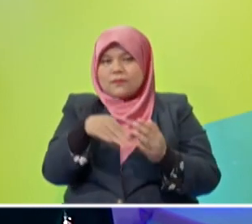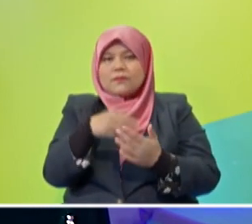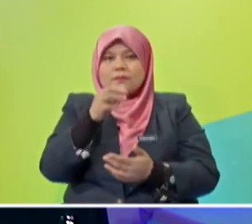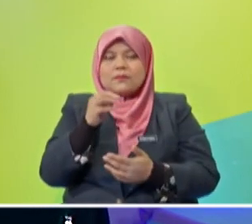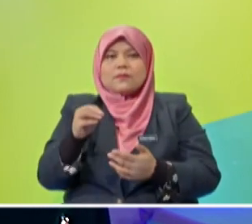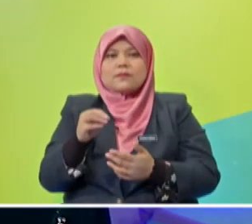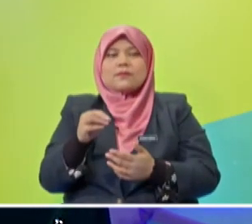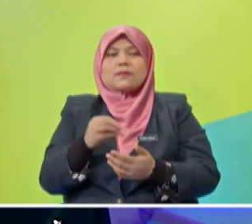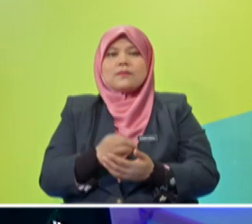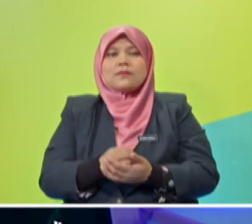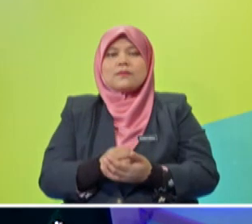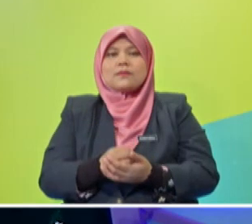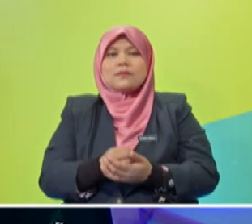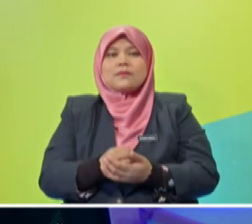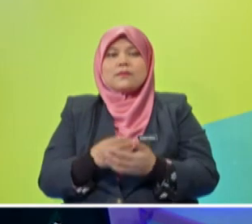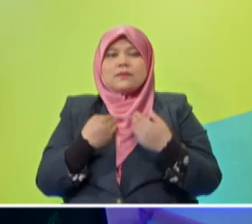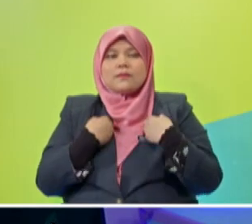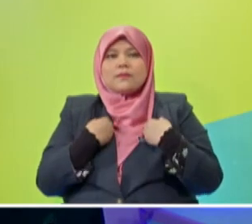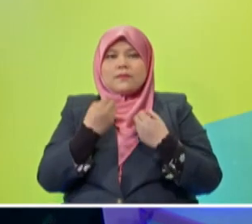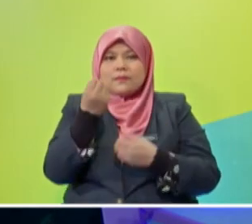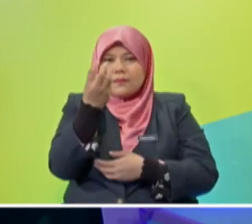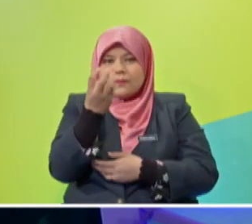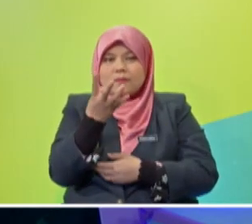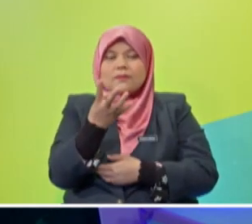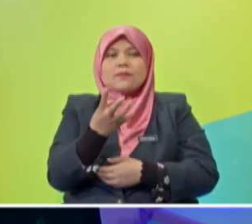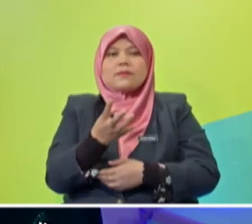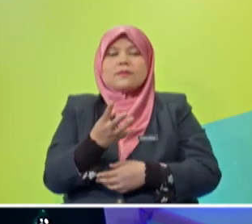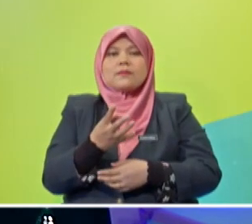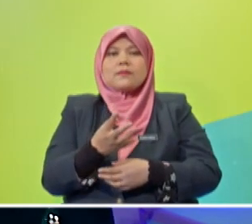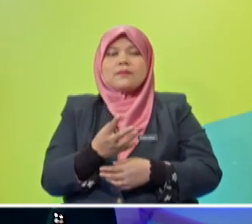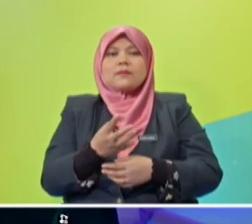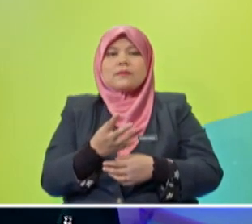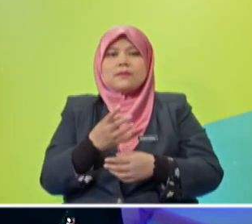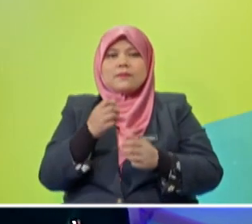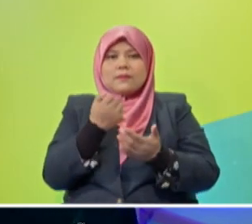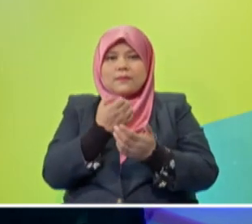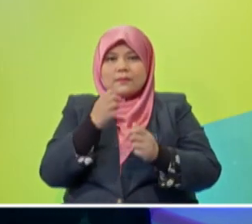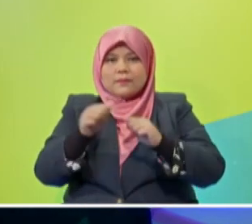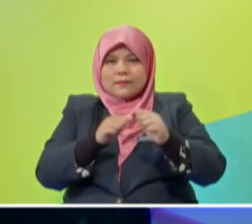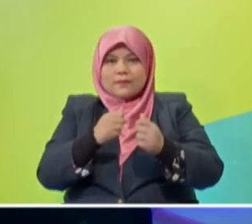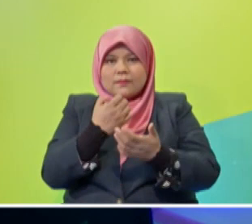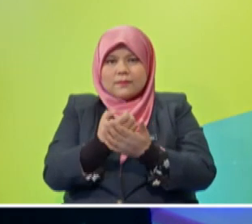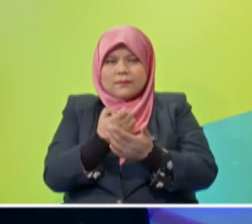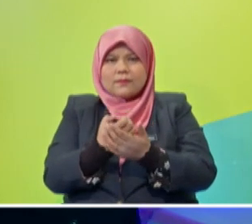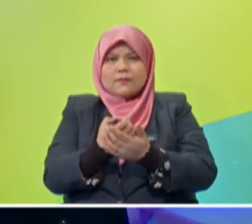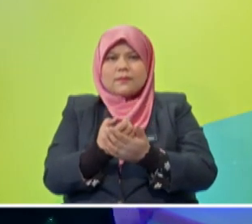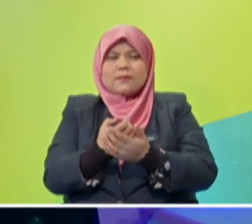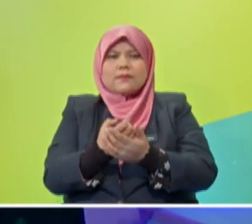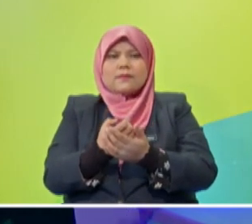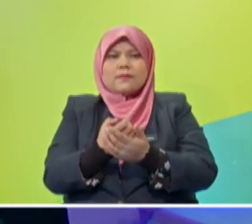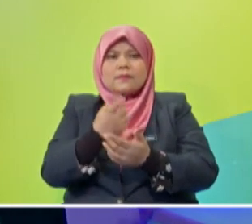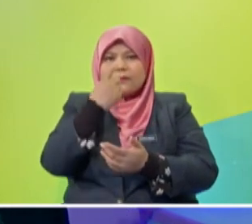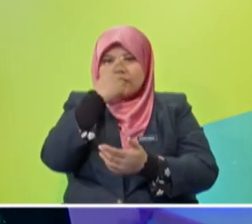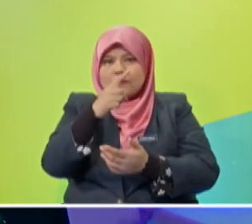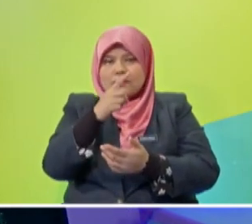pada hari ini bahawa terdapat beberapa jenis aktiviti ekonomi dan aktiviti ekonomi tersebut sebenarnya menyumbang kepada